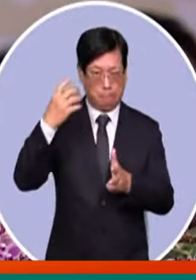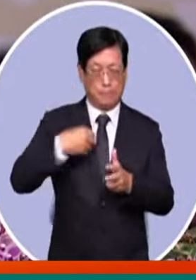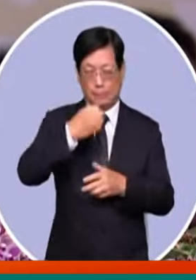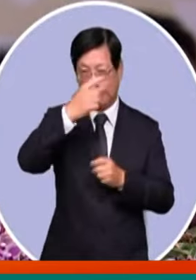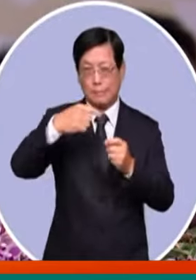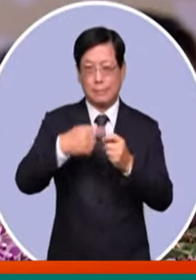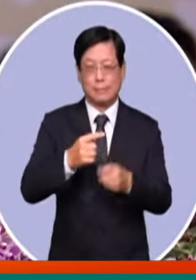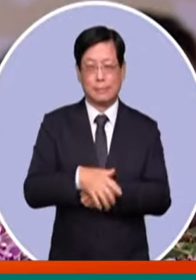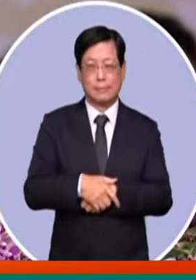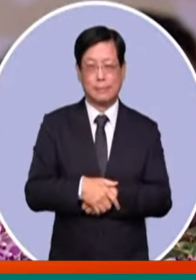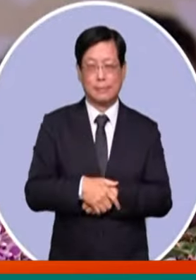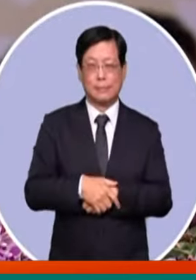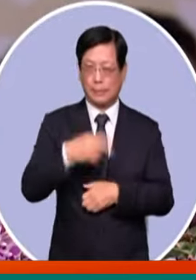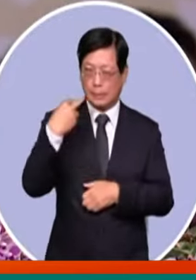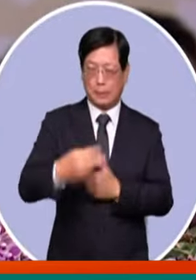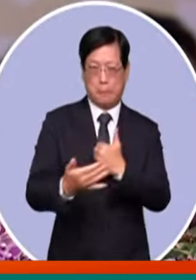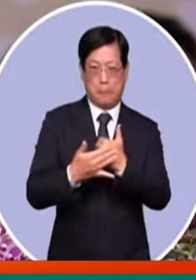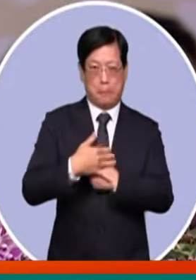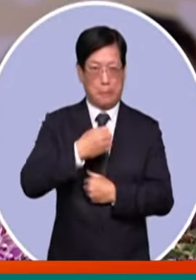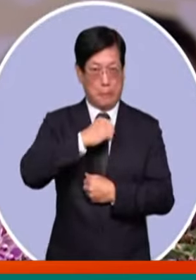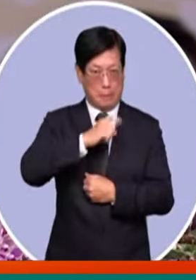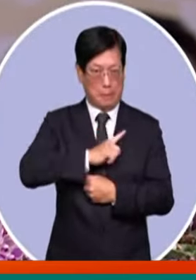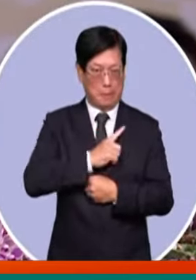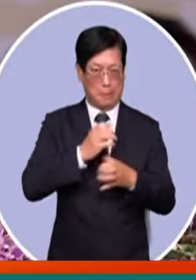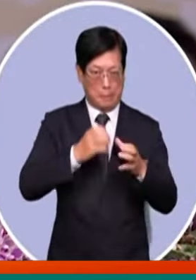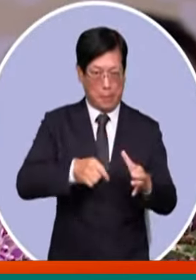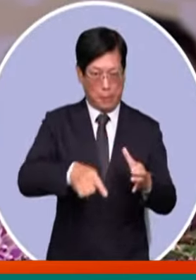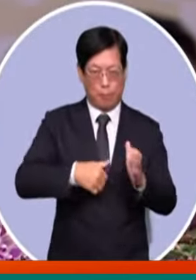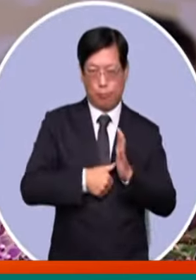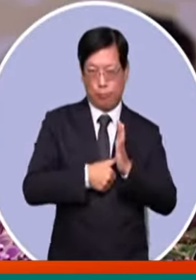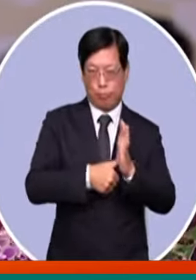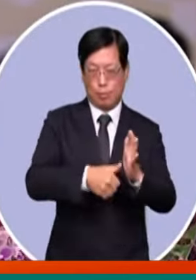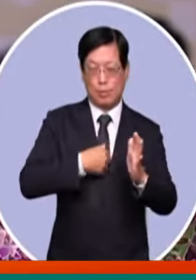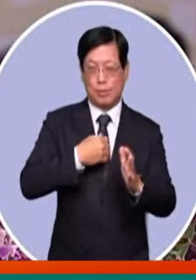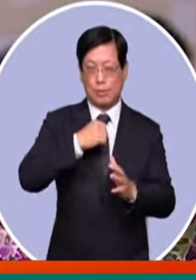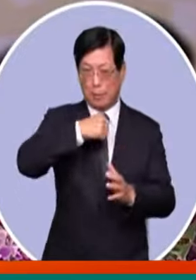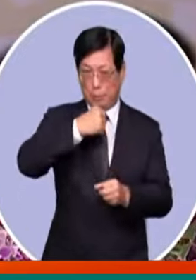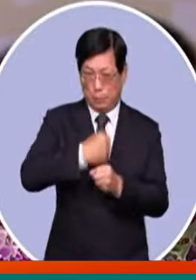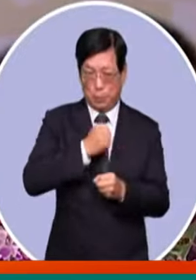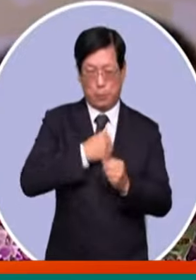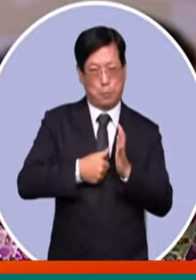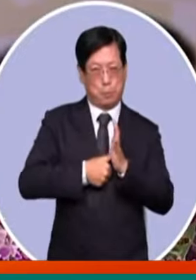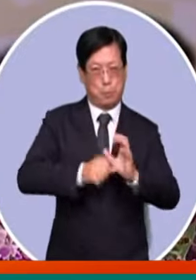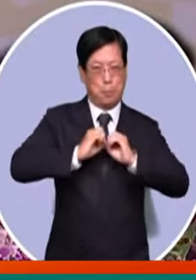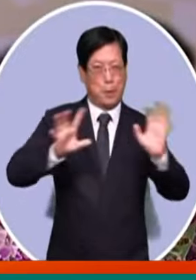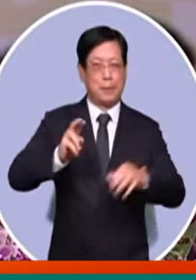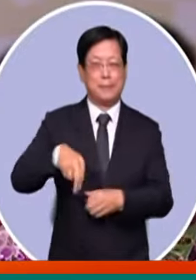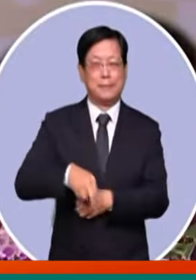再一次擦亮台湾制造 Made in Taiwan 的招牌。